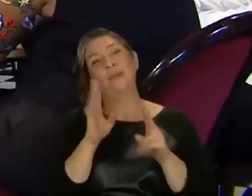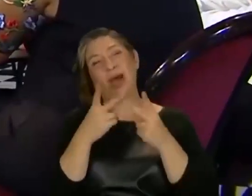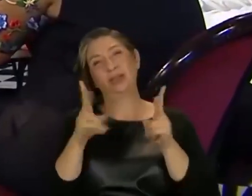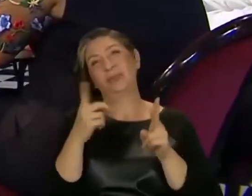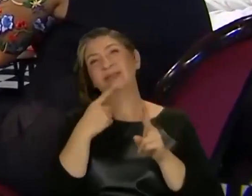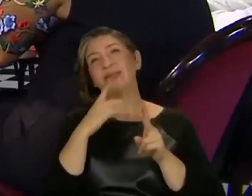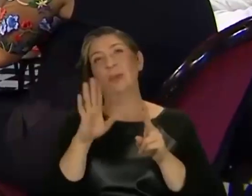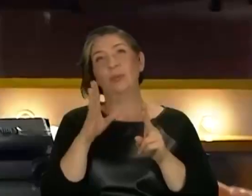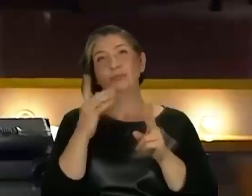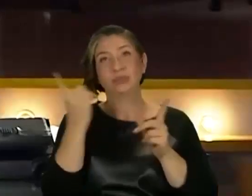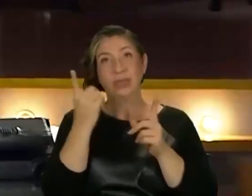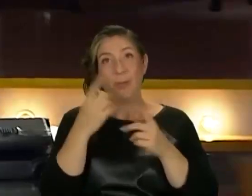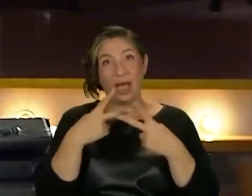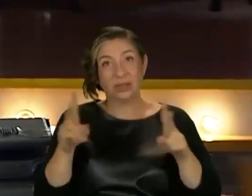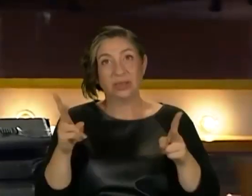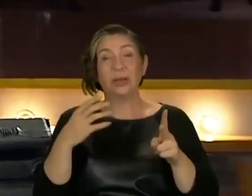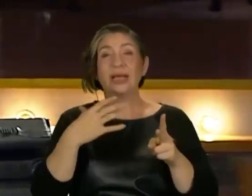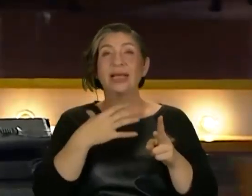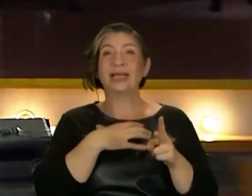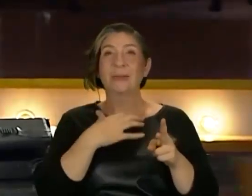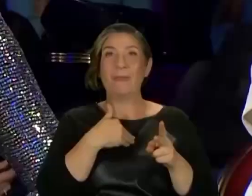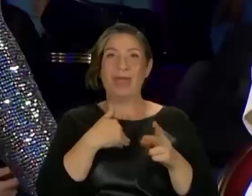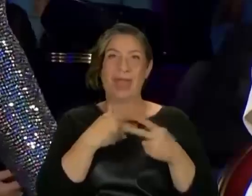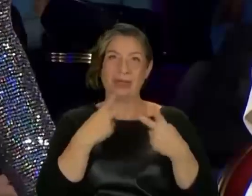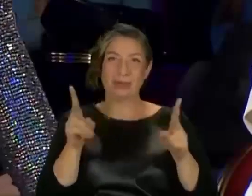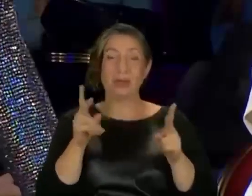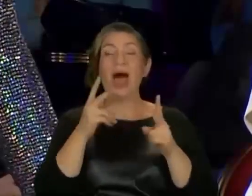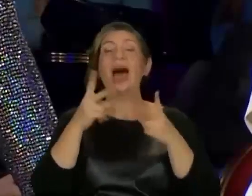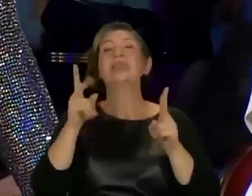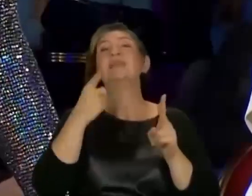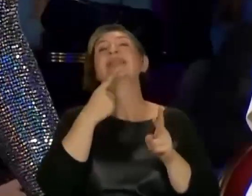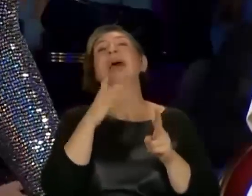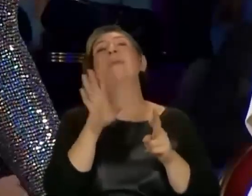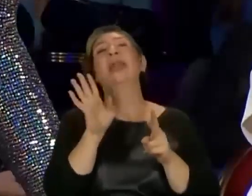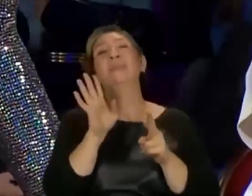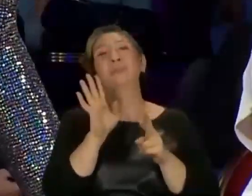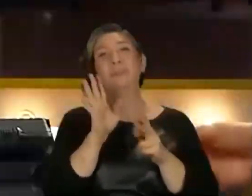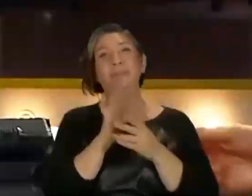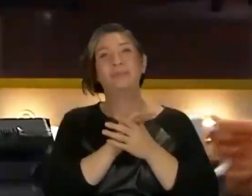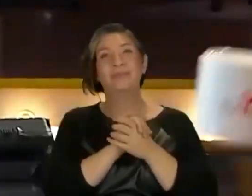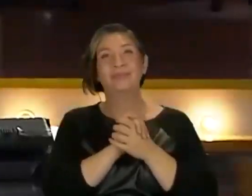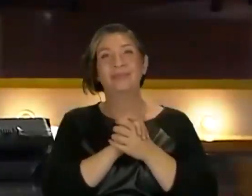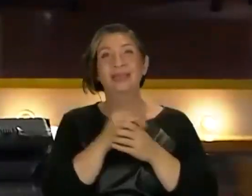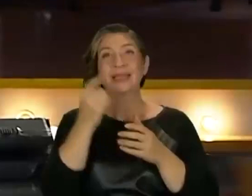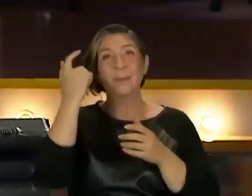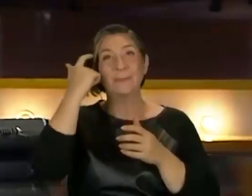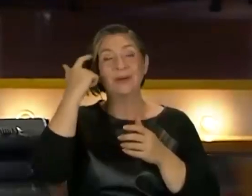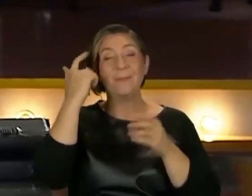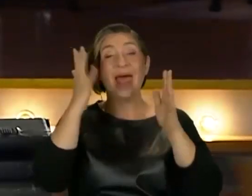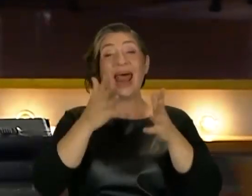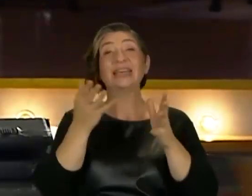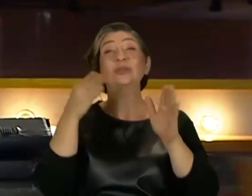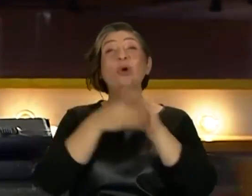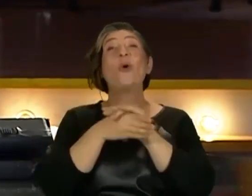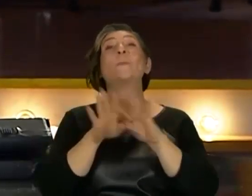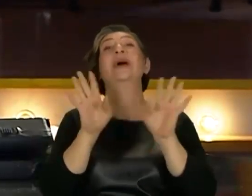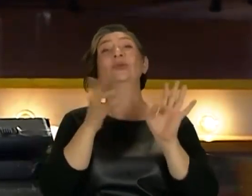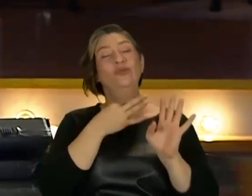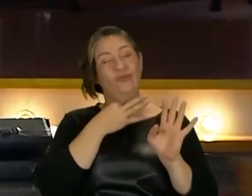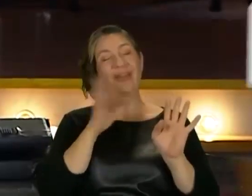açma demeyelim. Ya bir şey mi açıldı? Hayır, ben açtım. Açılmadı. Açma demeyelim. Yine benim başımı belaya